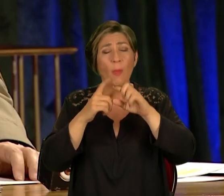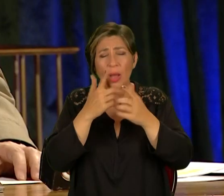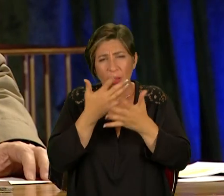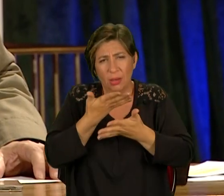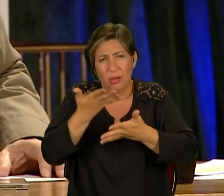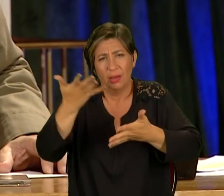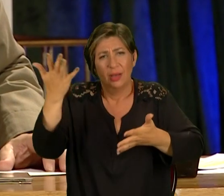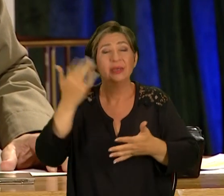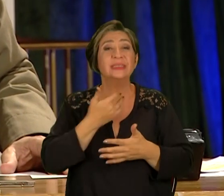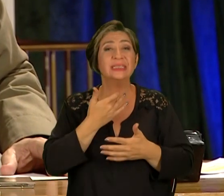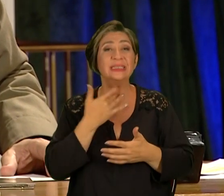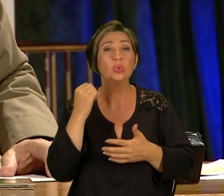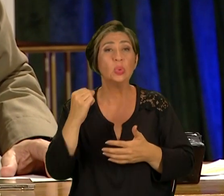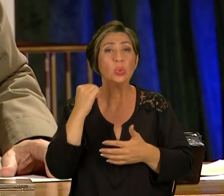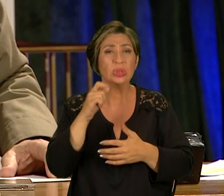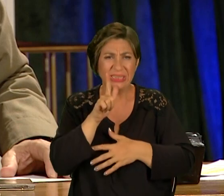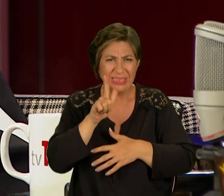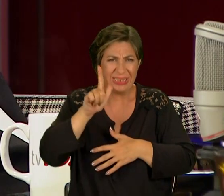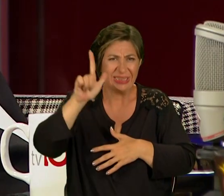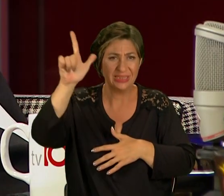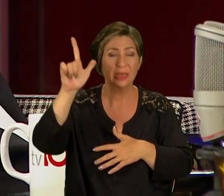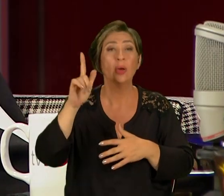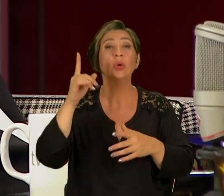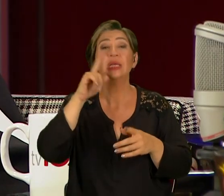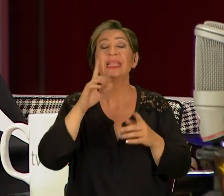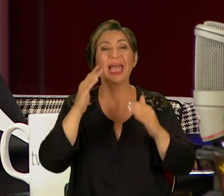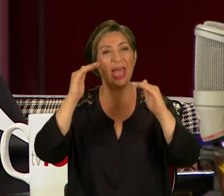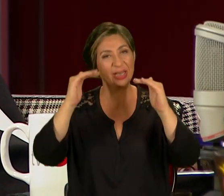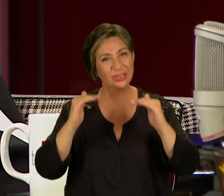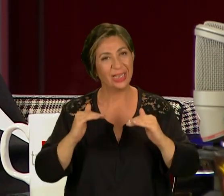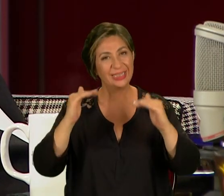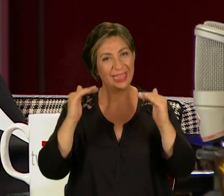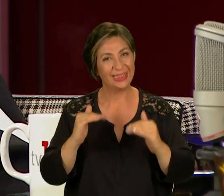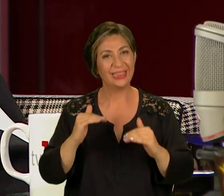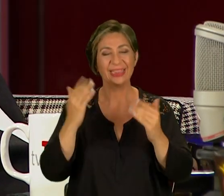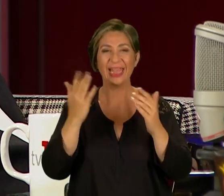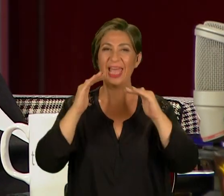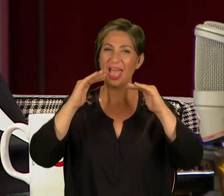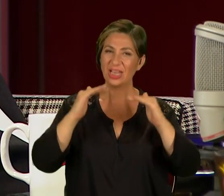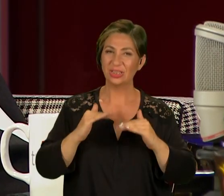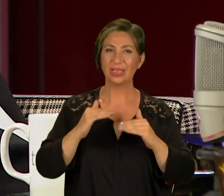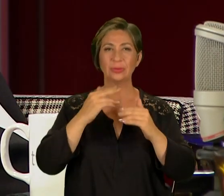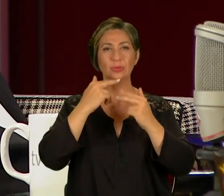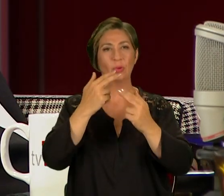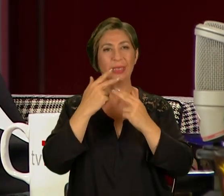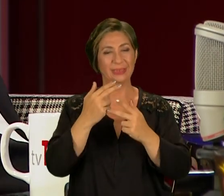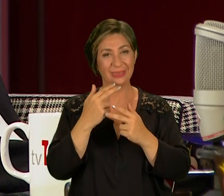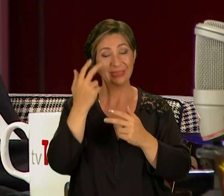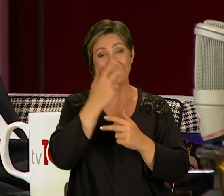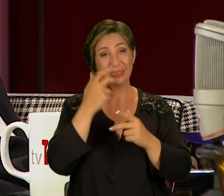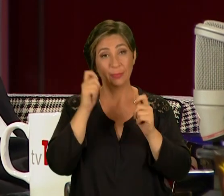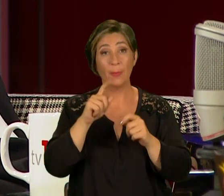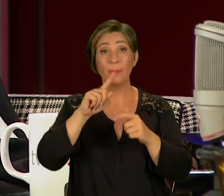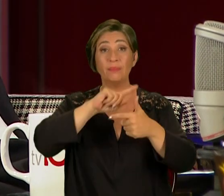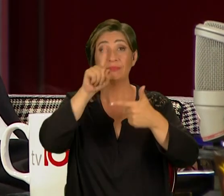diye bir yerde yani. Çok yüksek perdelerde. Burada aşağıdan daha pes perdelerden söyledik. Ama herhalde bir